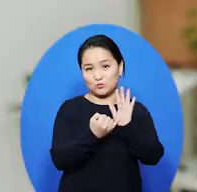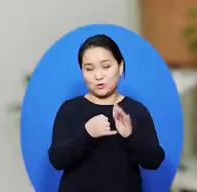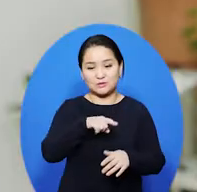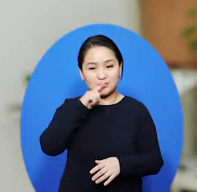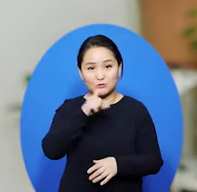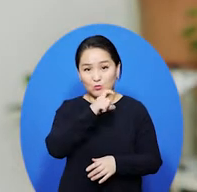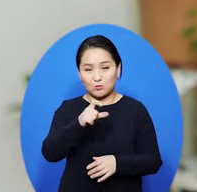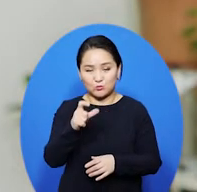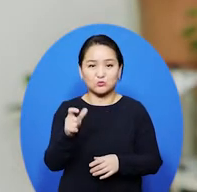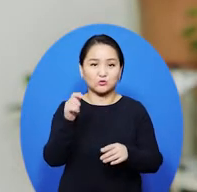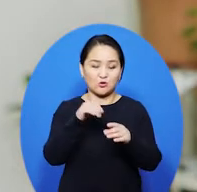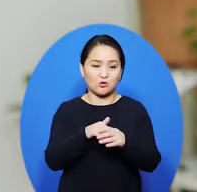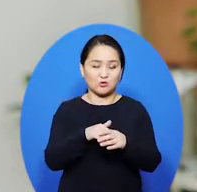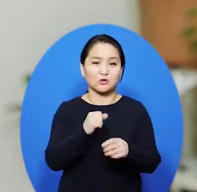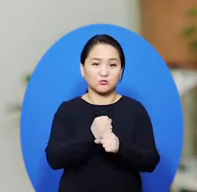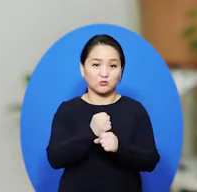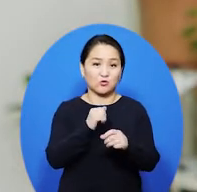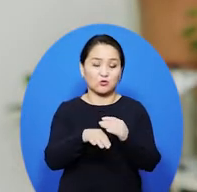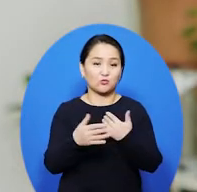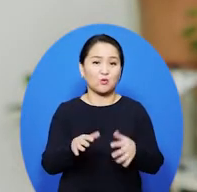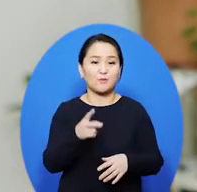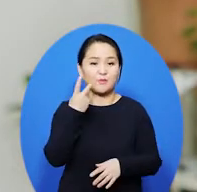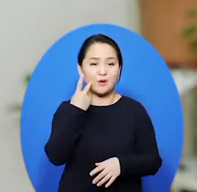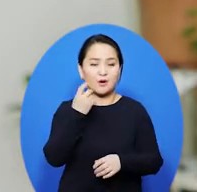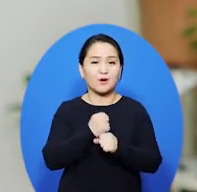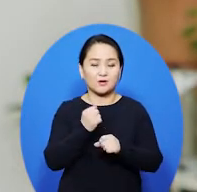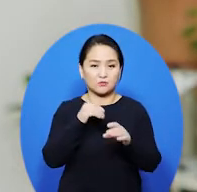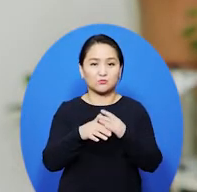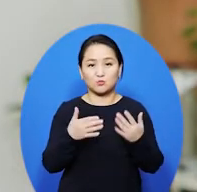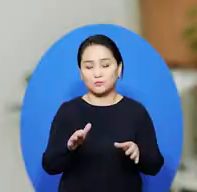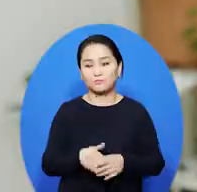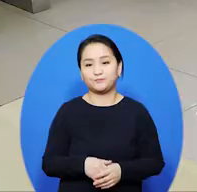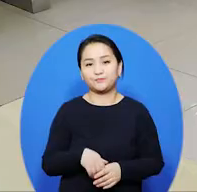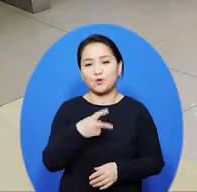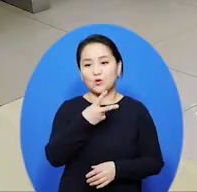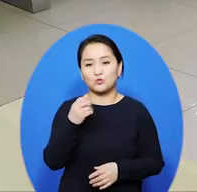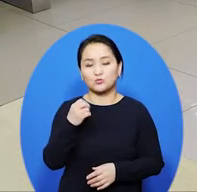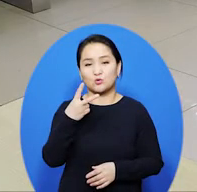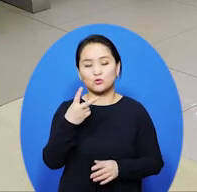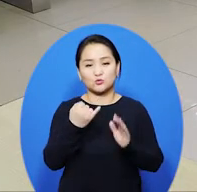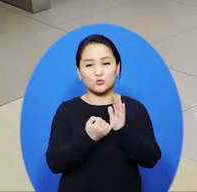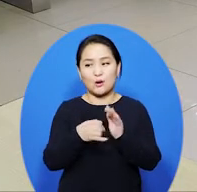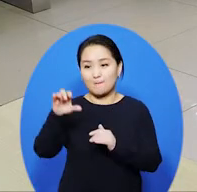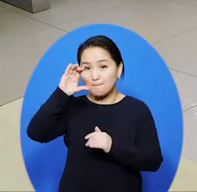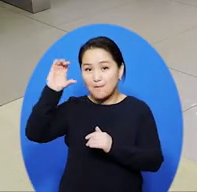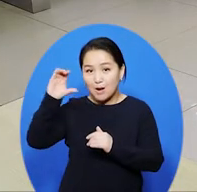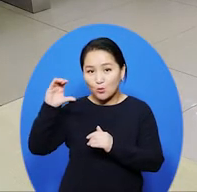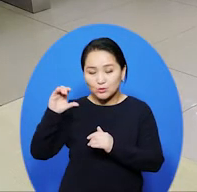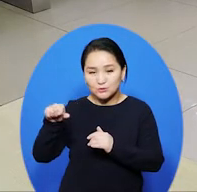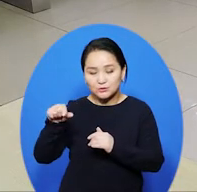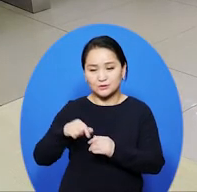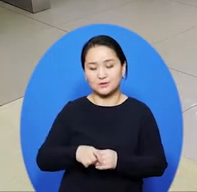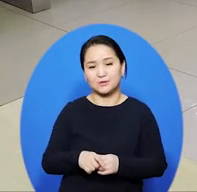186 залуучуудыг бол ажилд бол зуучилсан байна. Байнгын ажлын байртаа болгосон. За нэг 226 аж ахуйн нэгжийг бол